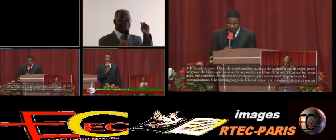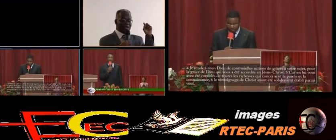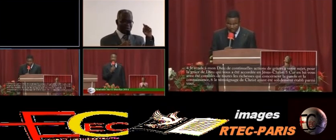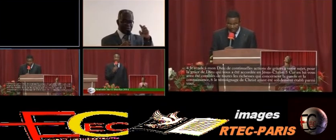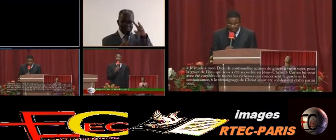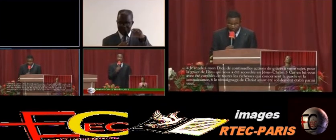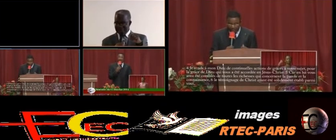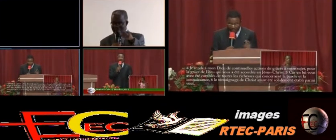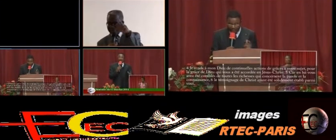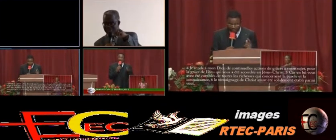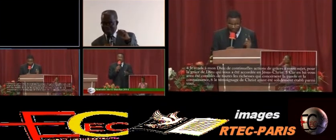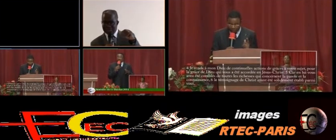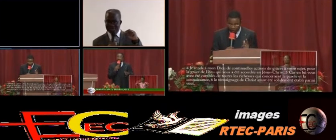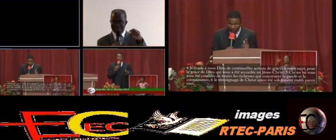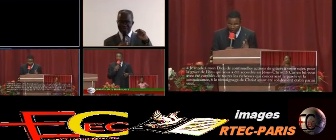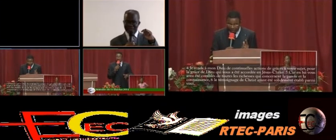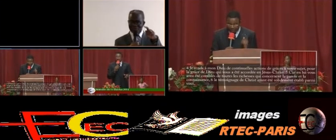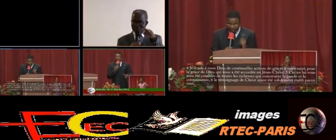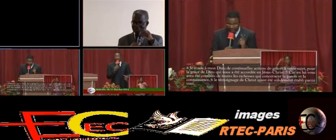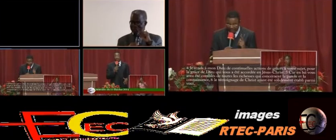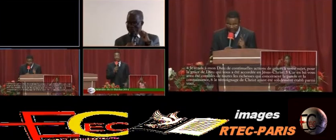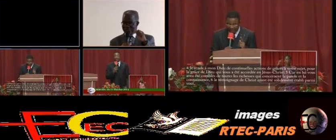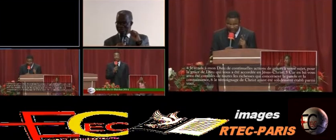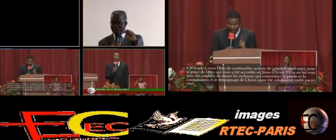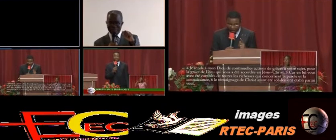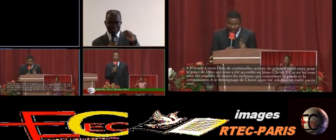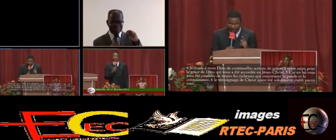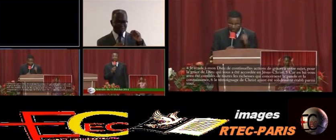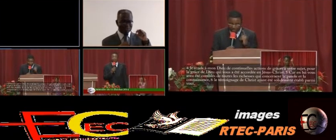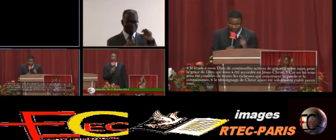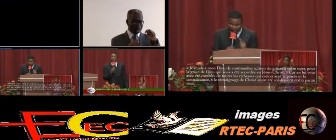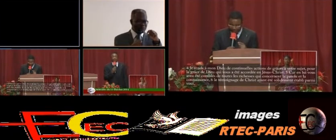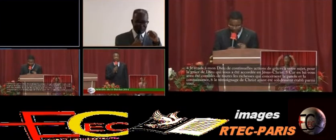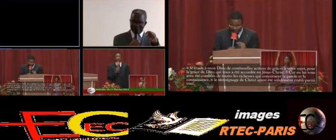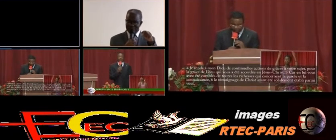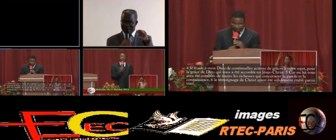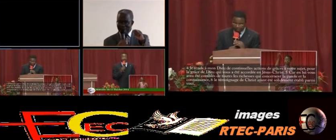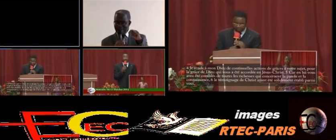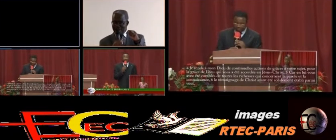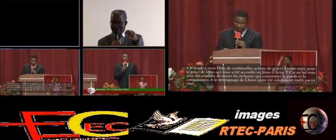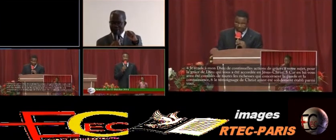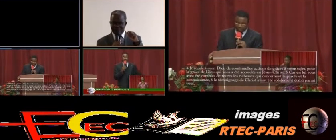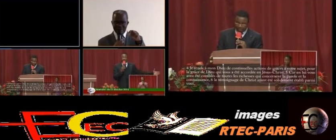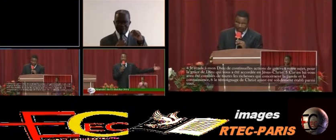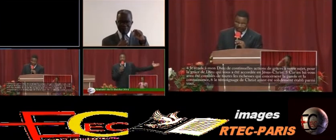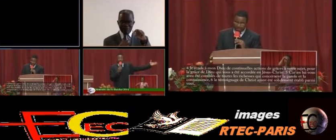sujet. Pour la grâce de Dieu qui vous a été accordée en